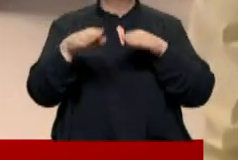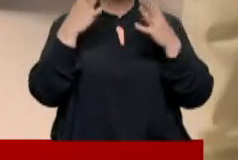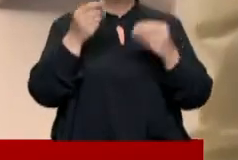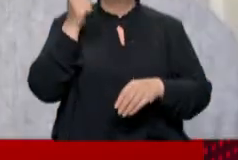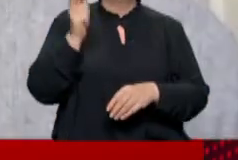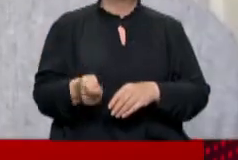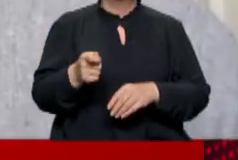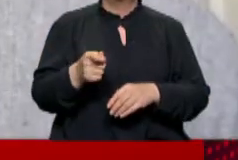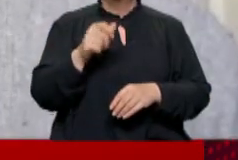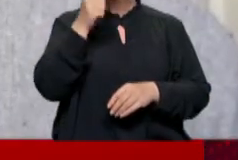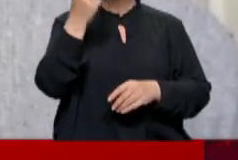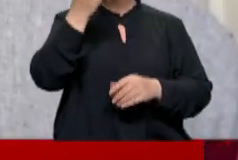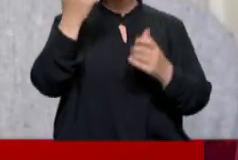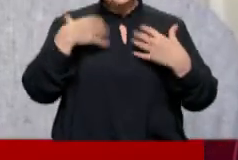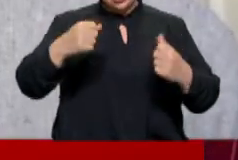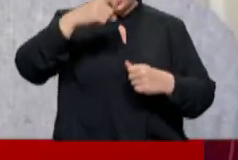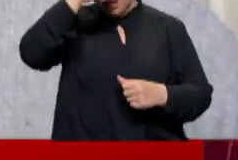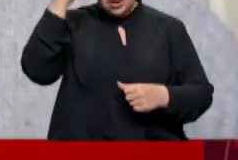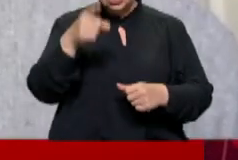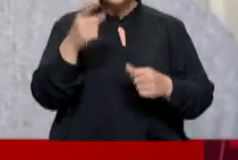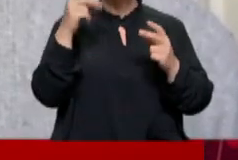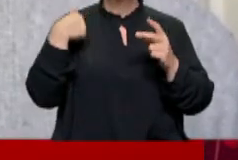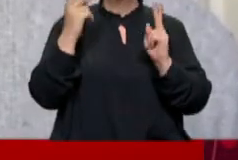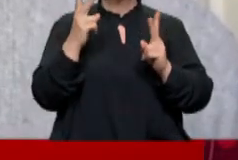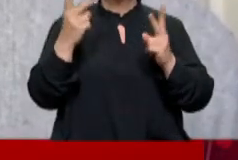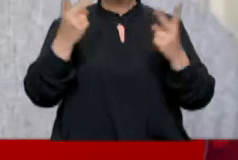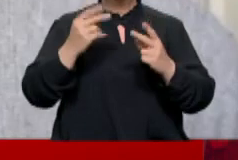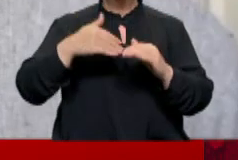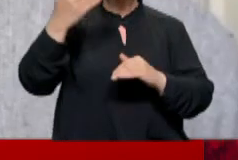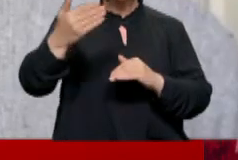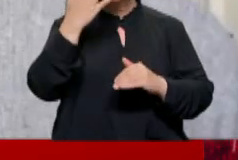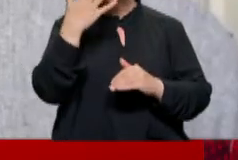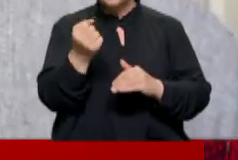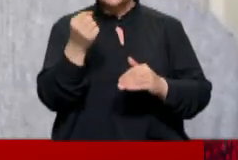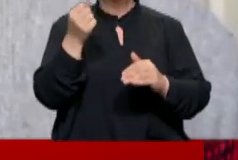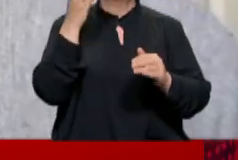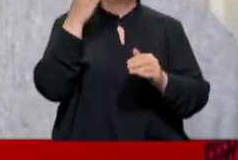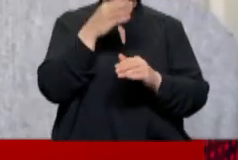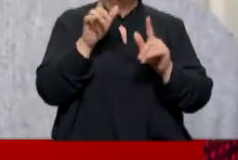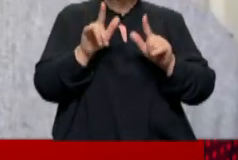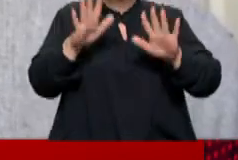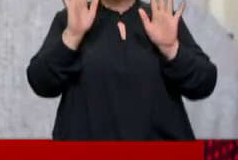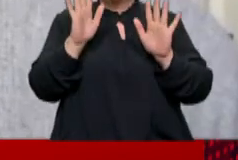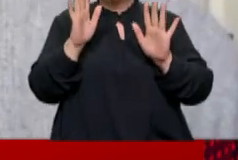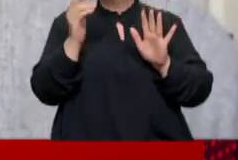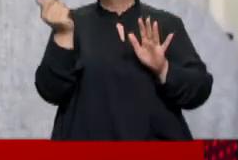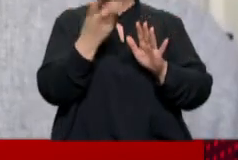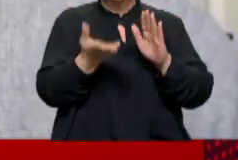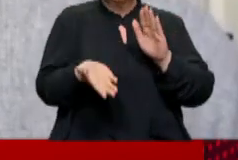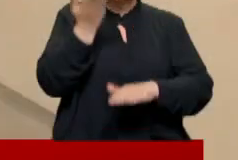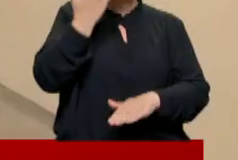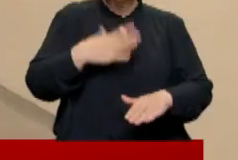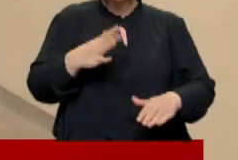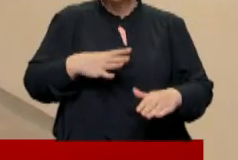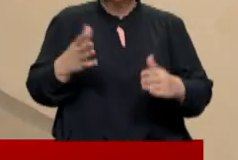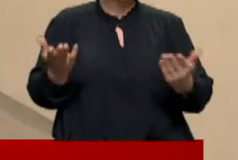sağlanması şart. Hiçbir sağlık emekçisinin normal mesai dışında nöbete, icaba gerek duymayacak şekilde sayımızın arttırılmasını